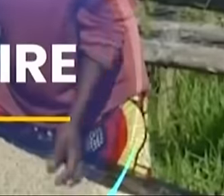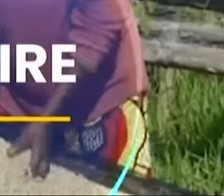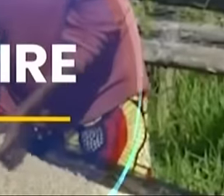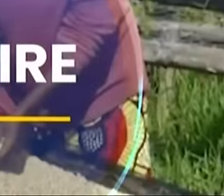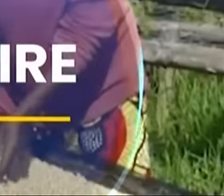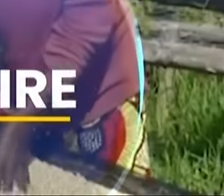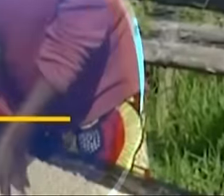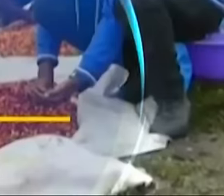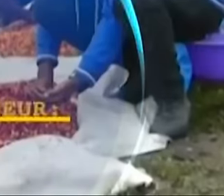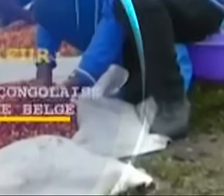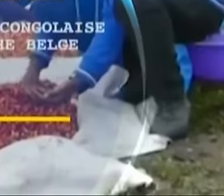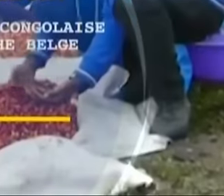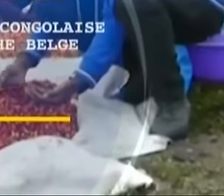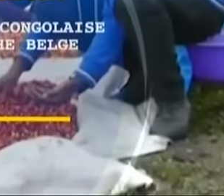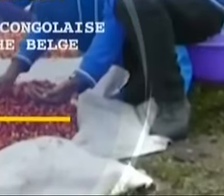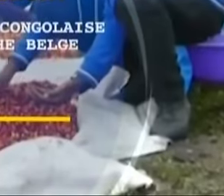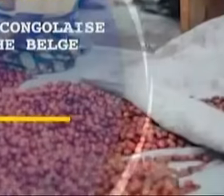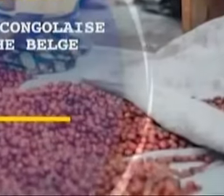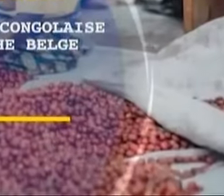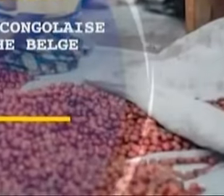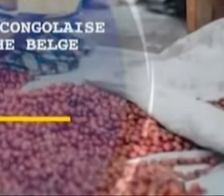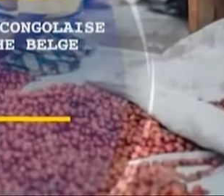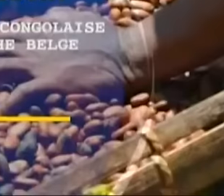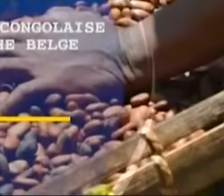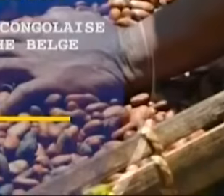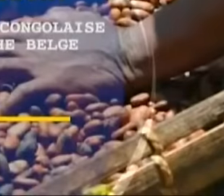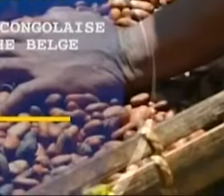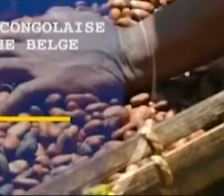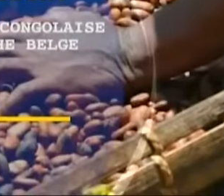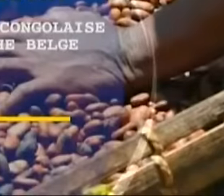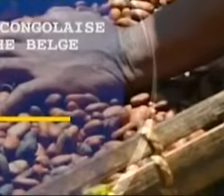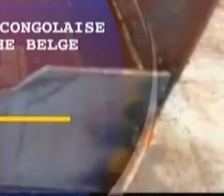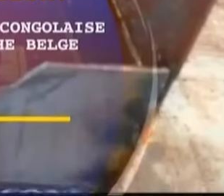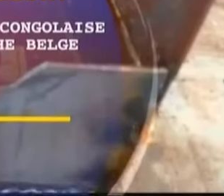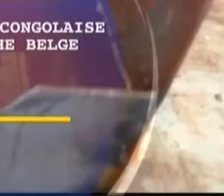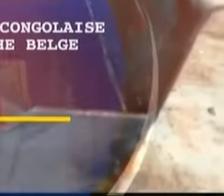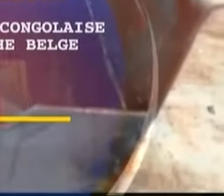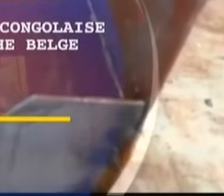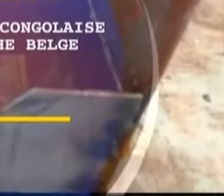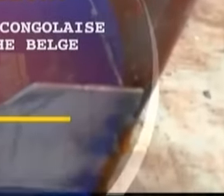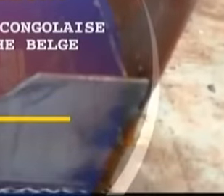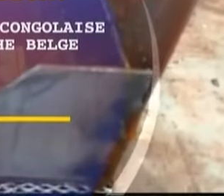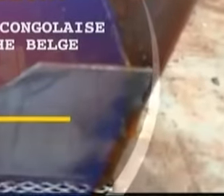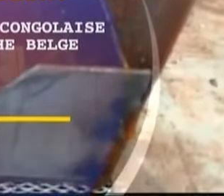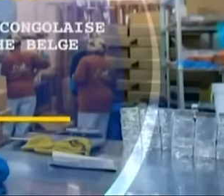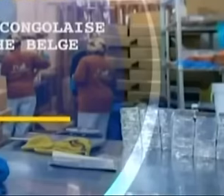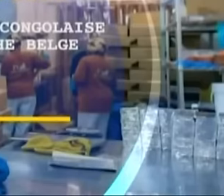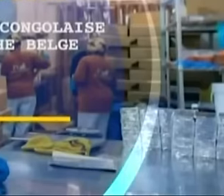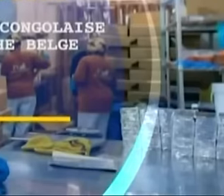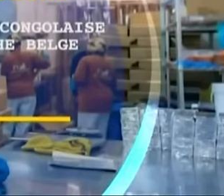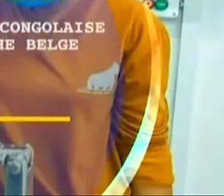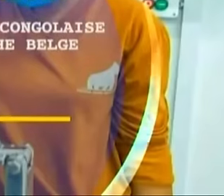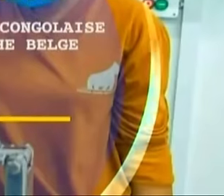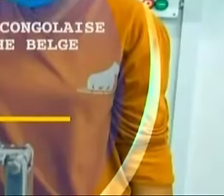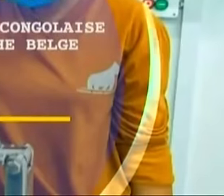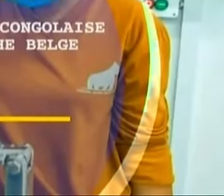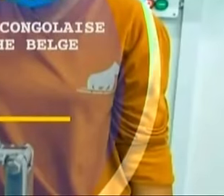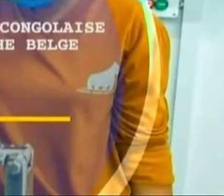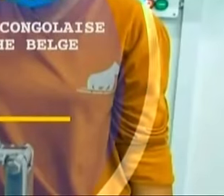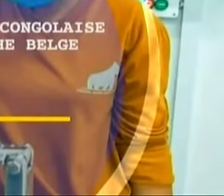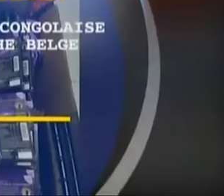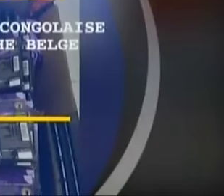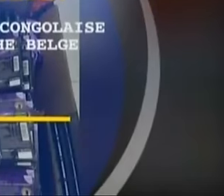le marché belge pour la fabrication des chocolats et autres produits, besoin exprimé par l'ambassadrice belge en